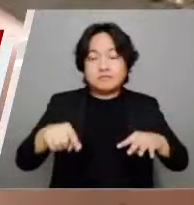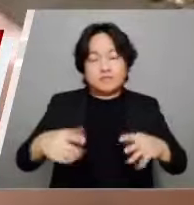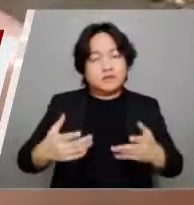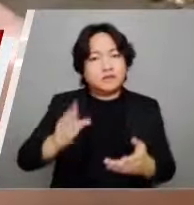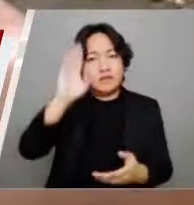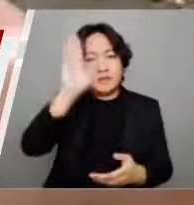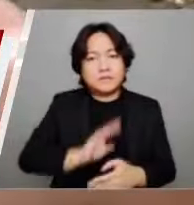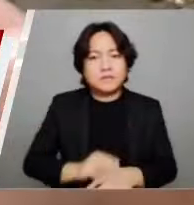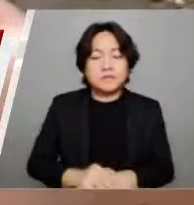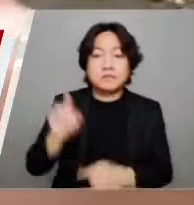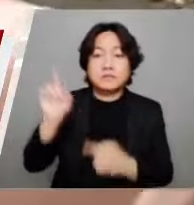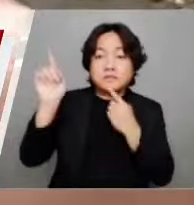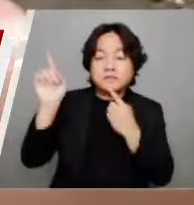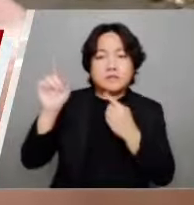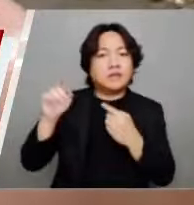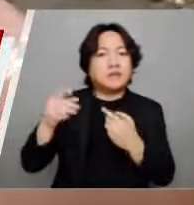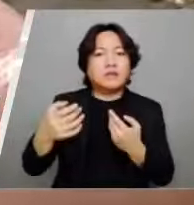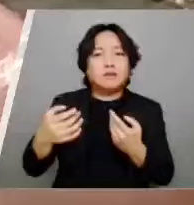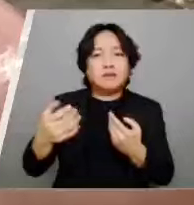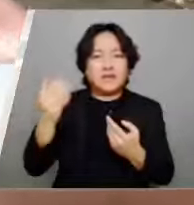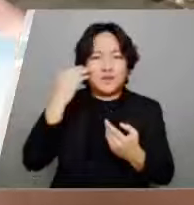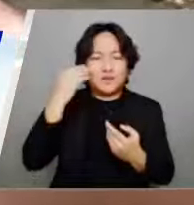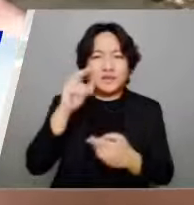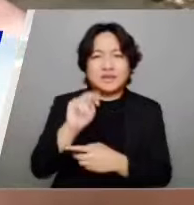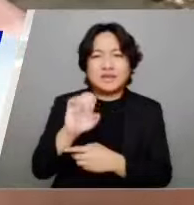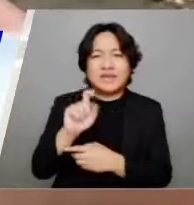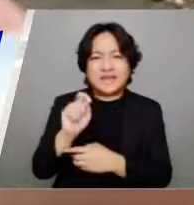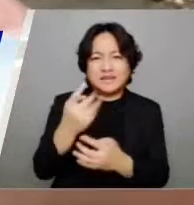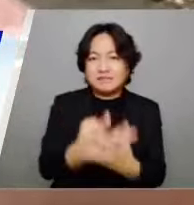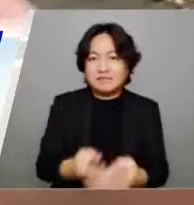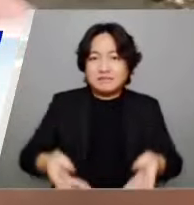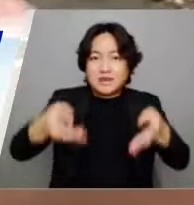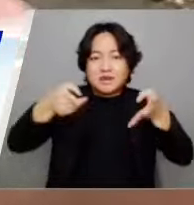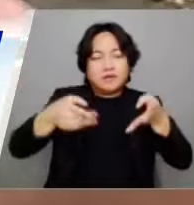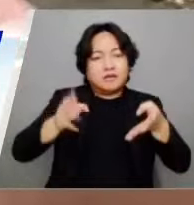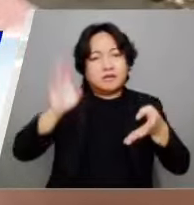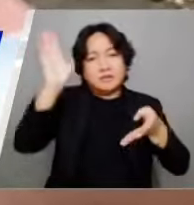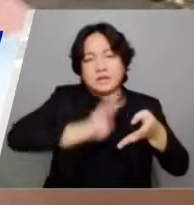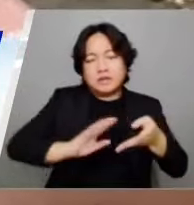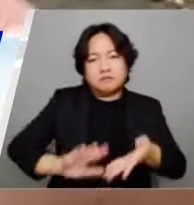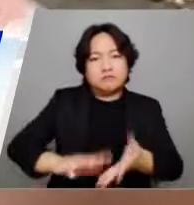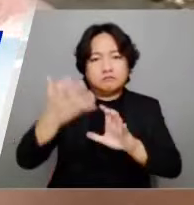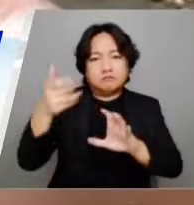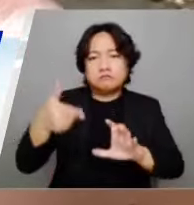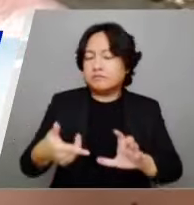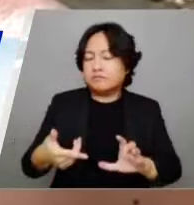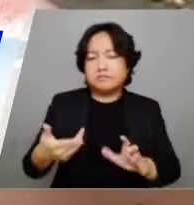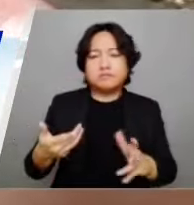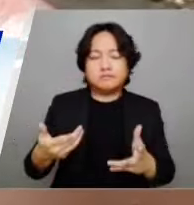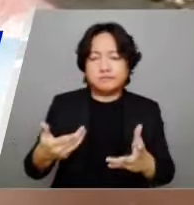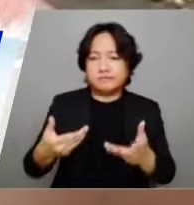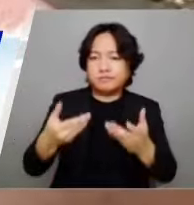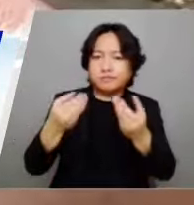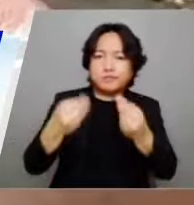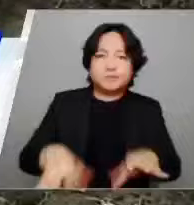yung lambat. Pati ho lambat, lumaglag sa lupa, hindi na ho nakita. Ubus na ubus ho.